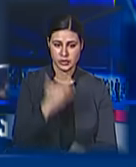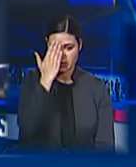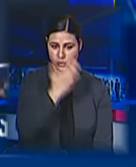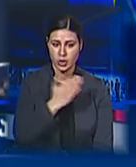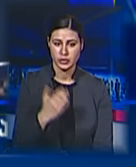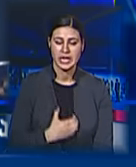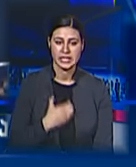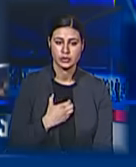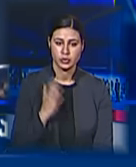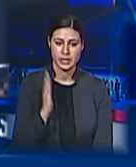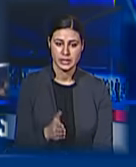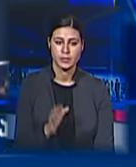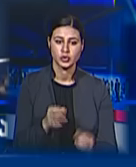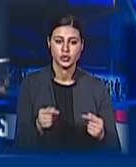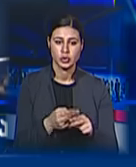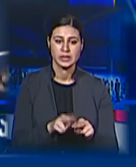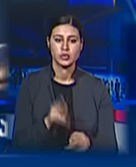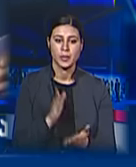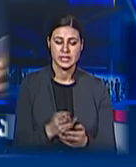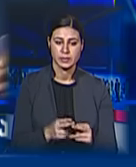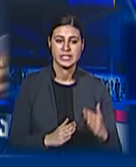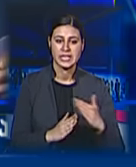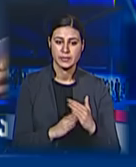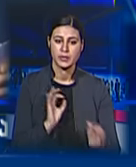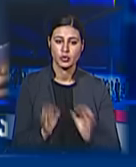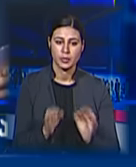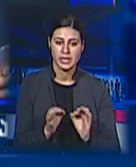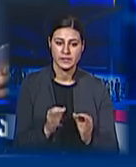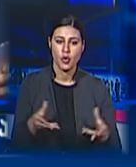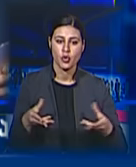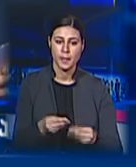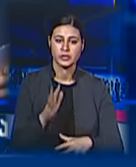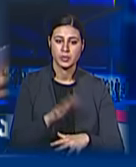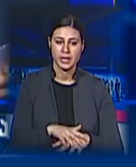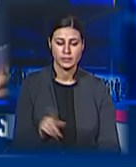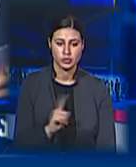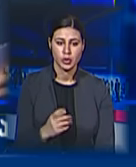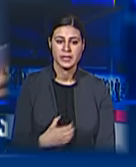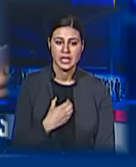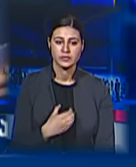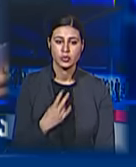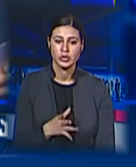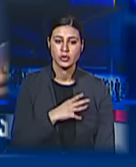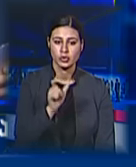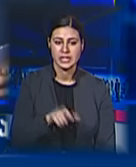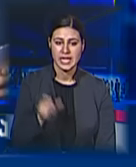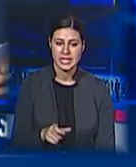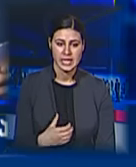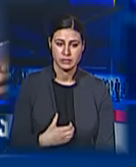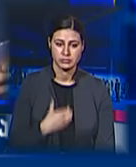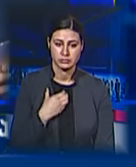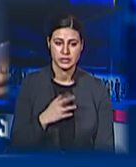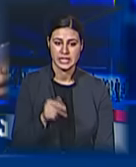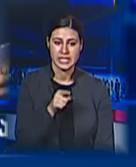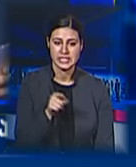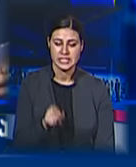და საერთოდ კატასტროფამდე მიიყვანონ. სწორედ იმიტომ არსებობს ეს ლიმიტები და ნორმატივები კომერციული ბანკებისთვის, რომ დაზღვეული იყოს ხალხი გაუბედურებისგან, რომ